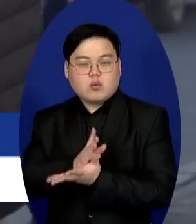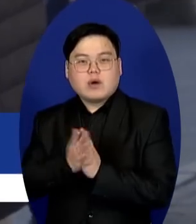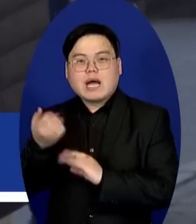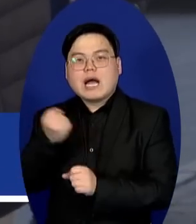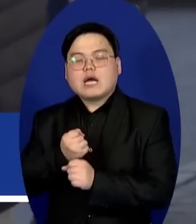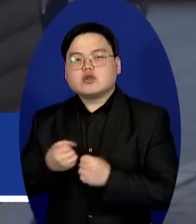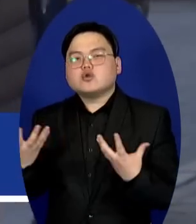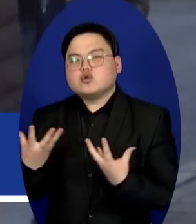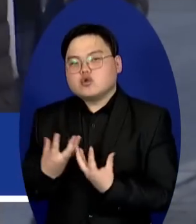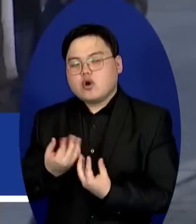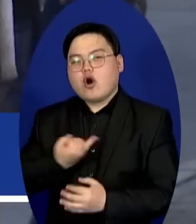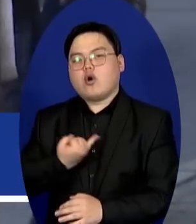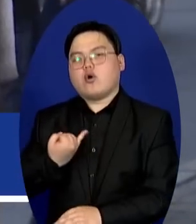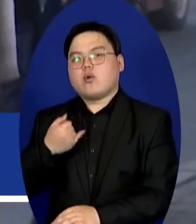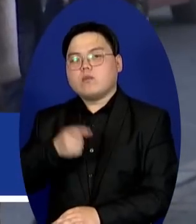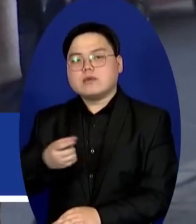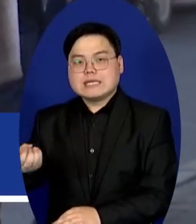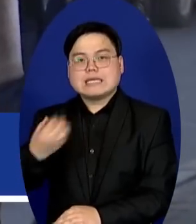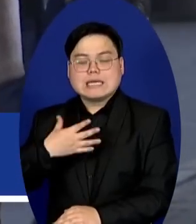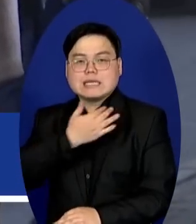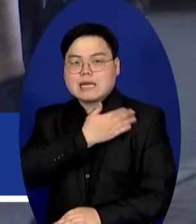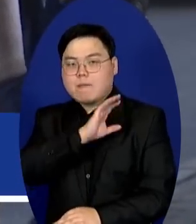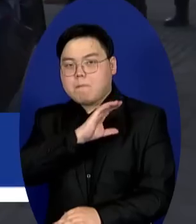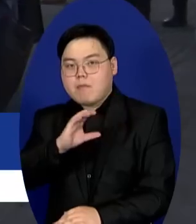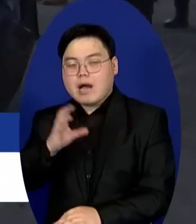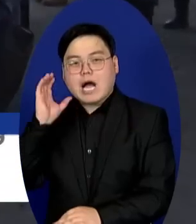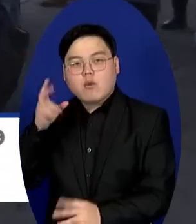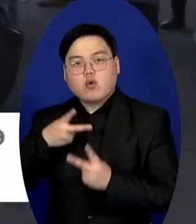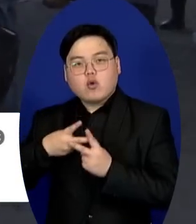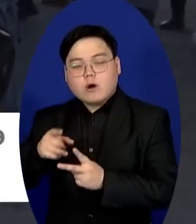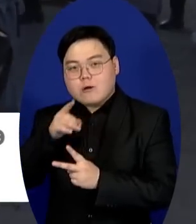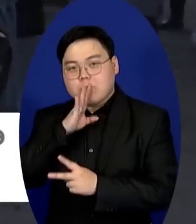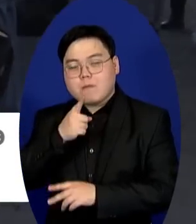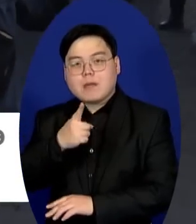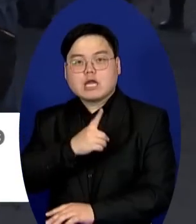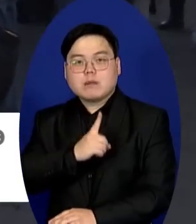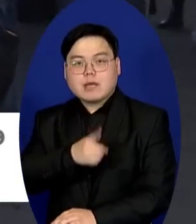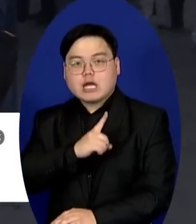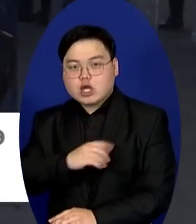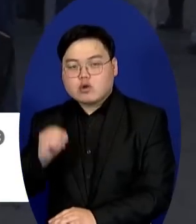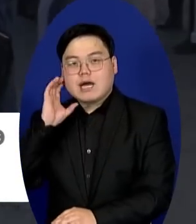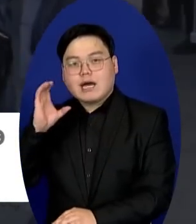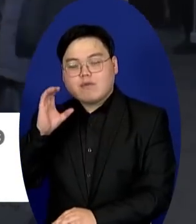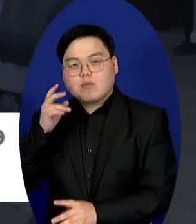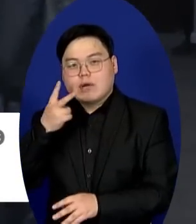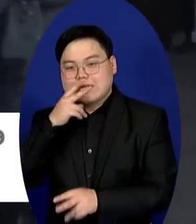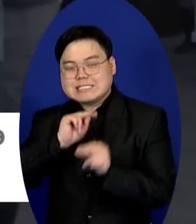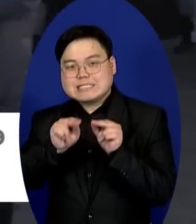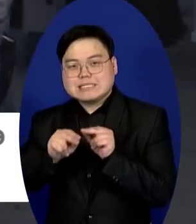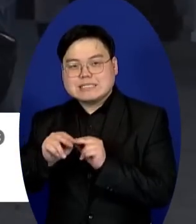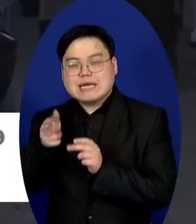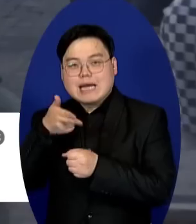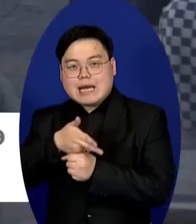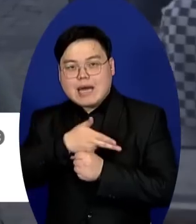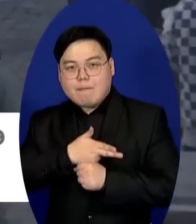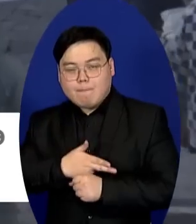цөөн гэдгийг хохирогчд хэлж байна. Цагдаагийн газраас нийтийн тээврийн үйлчлэгийг үзүүлж байгаа 1100 гаруй тээврийн хэрэгсэлд шалгалт хийхэд хяналтын камер